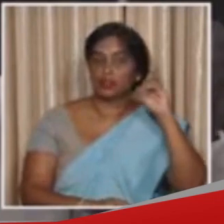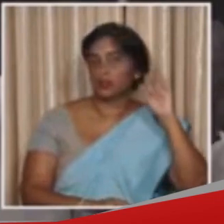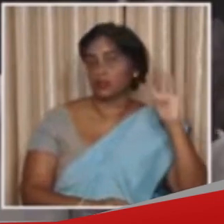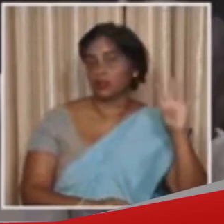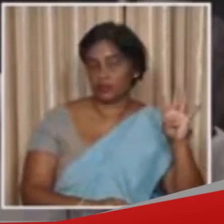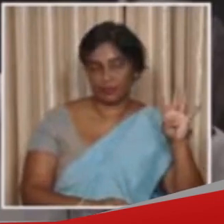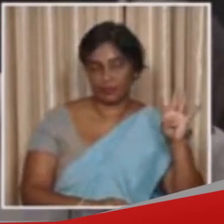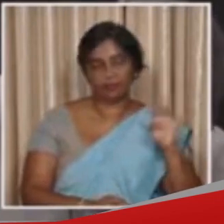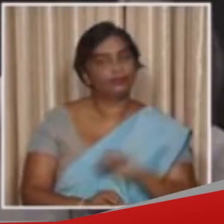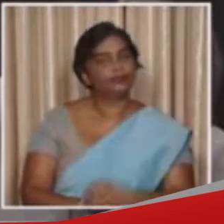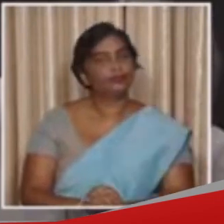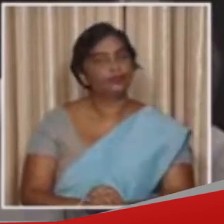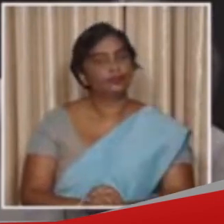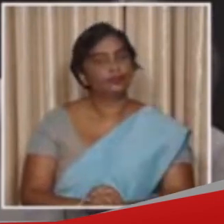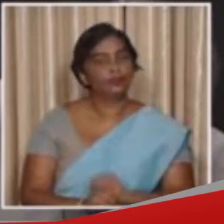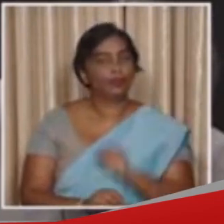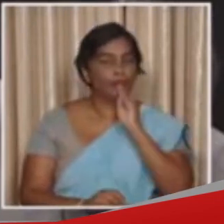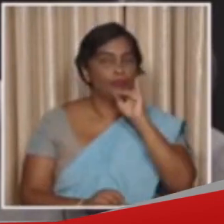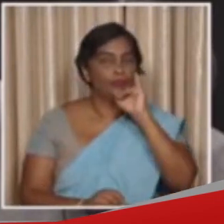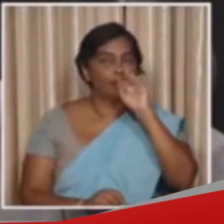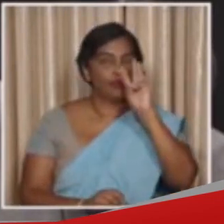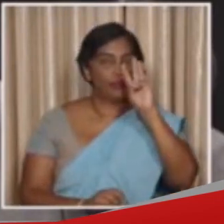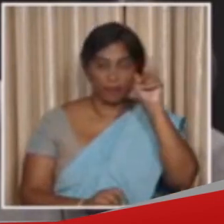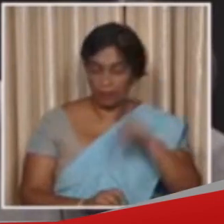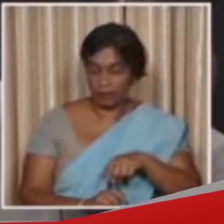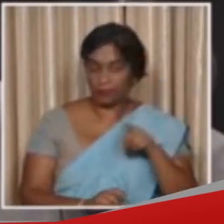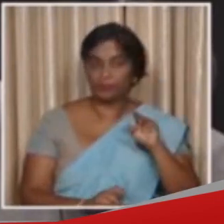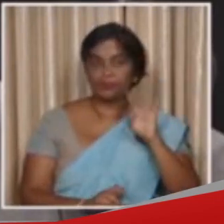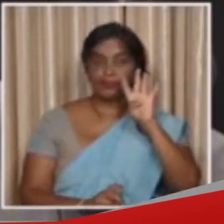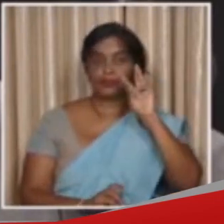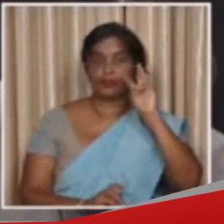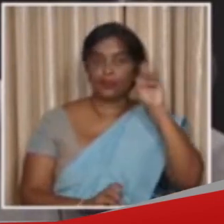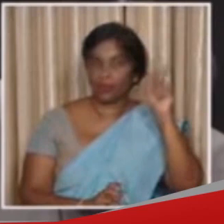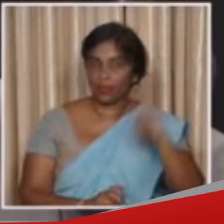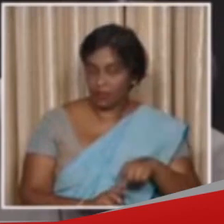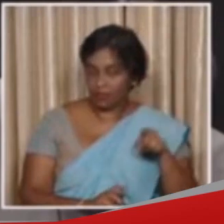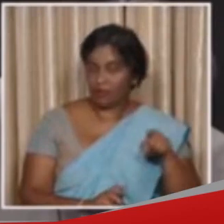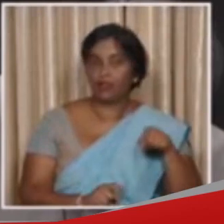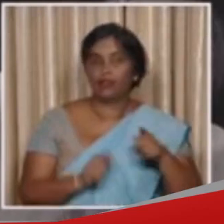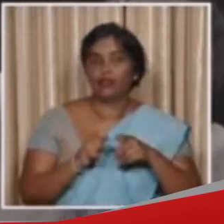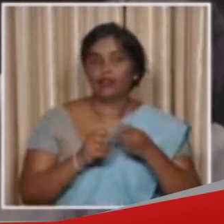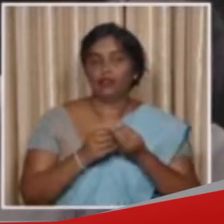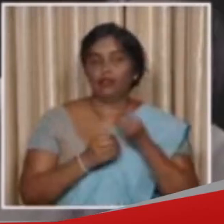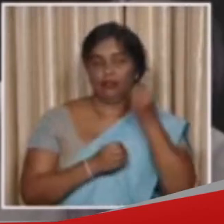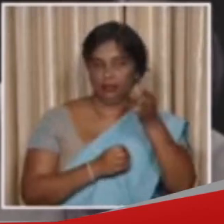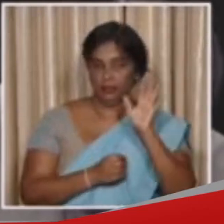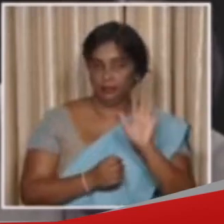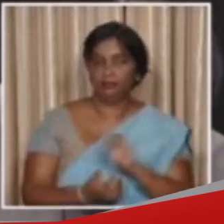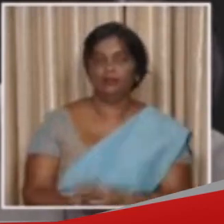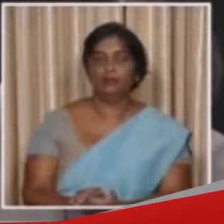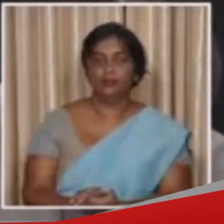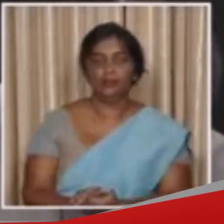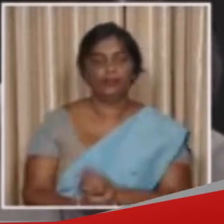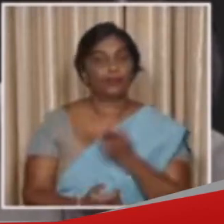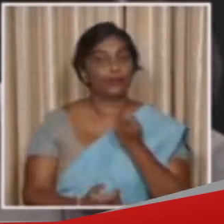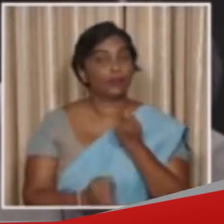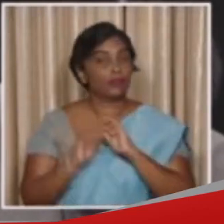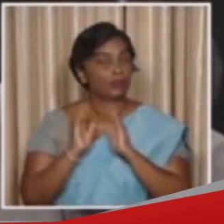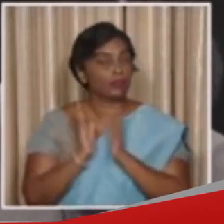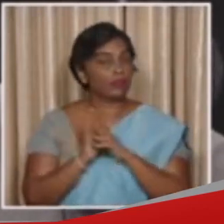43,332.04 ඒ කියන්නේ 63000න් 43000ක් දැන්ට නිකුත් කරලා තියෙනවා ප්‍රාග්ධන